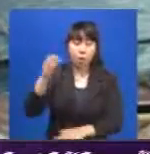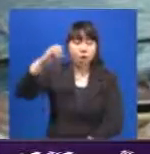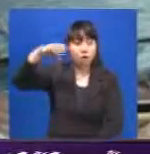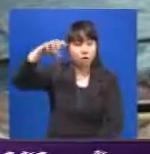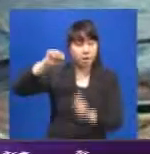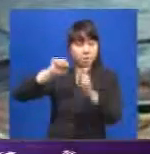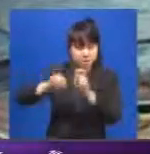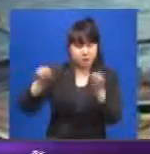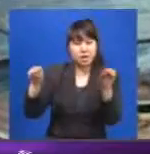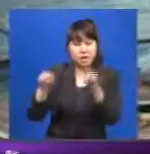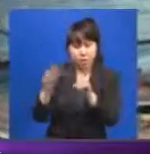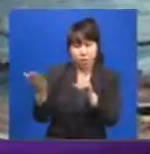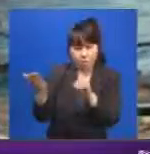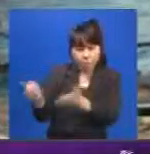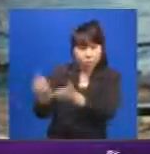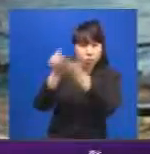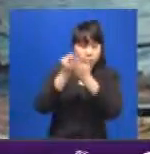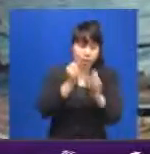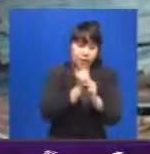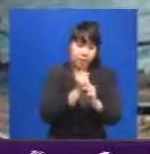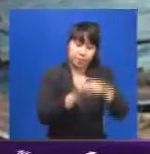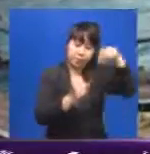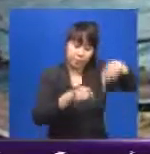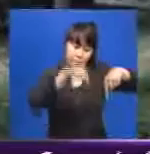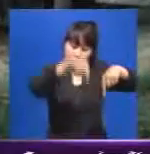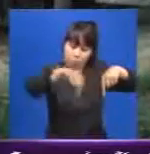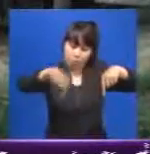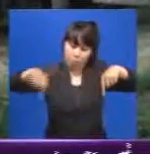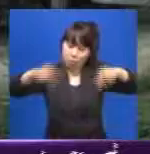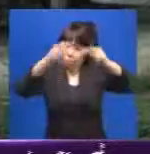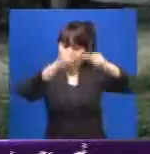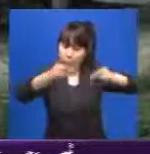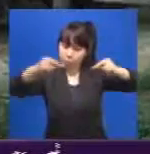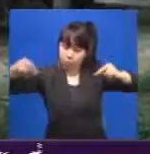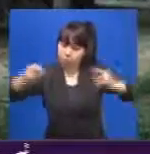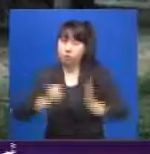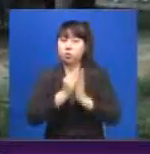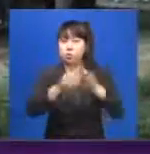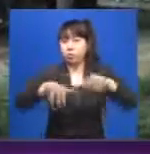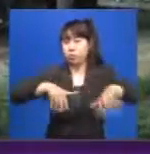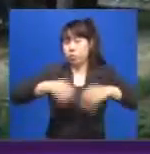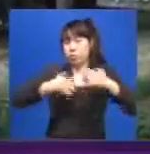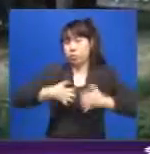ในอำเภอใกล้เคียงเพื่อให้เร่งติดตั้งเสาไฟฟ้าช่วยบรรเทาความเดือดร้อนให้ประชาชนที่ได้รับผลกระทบด้วย